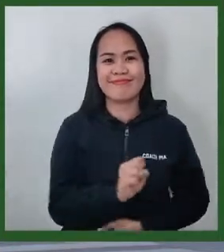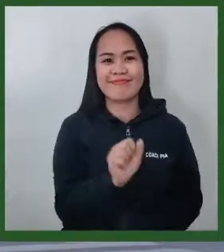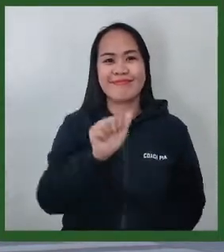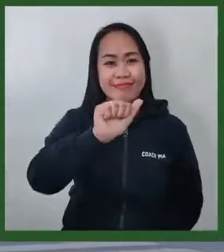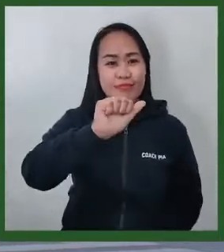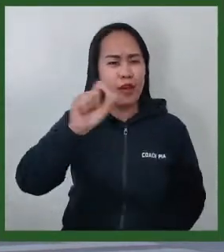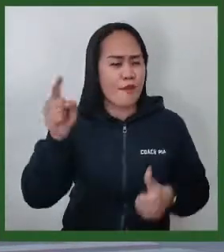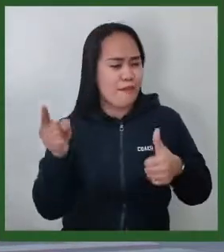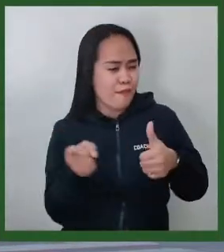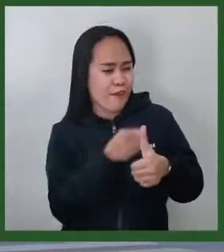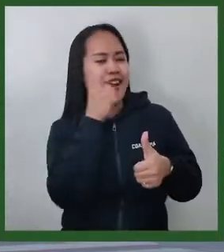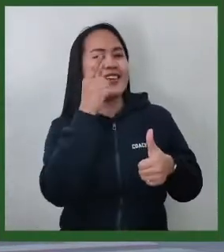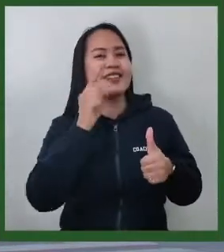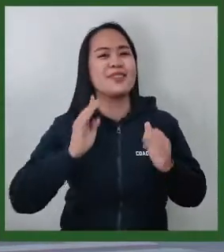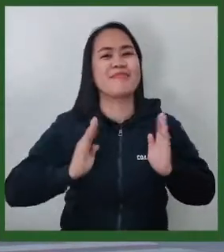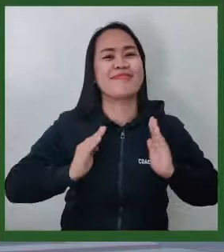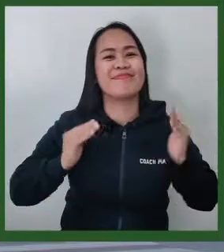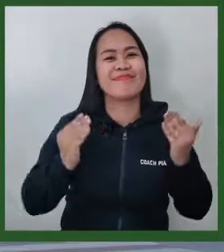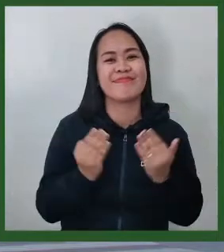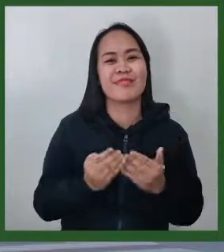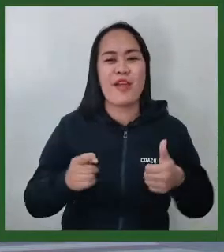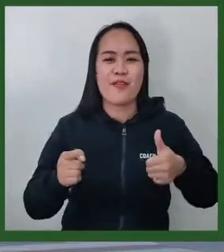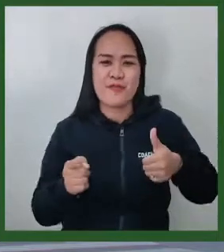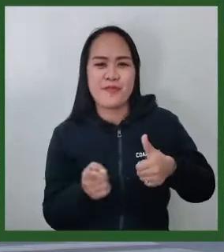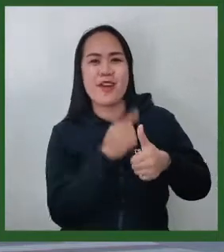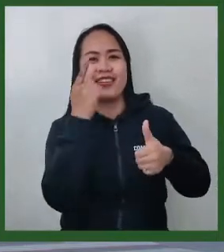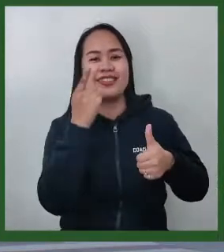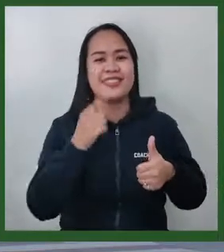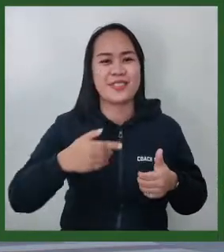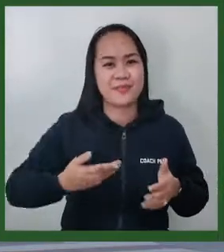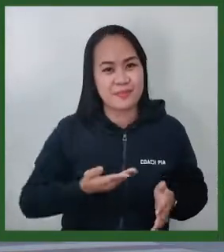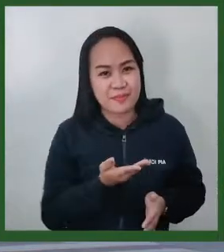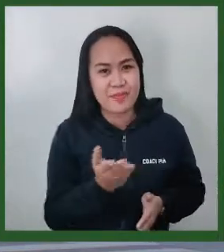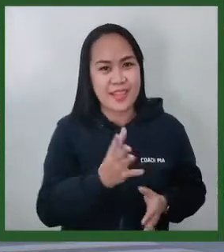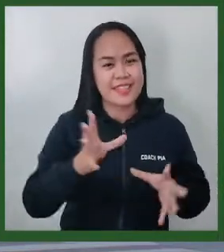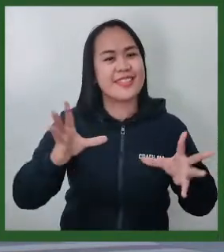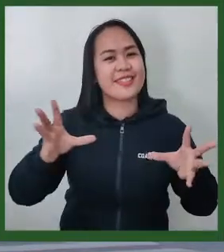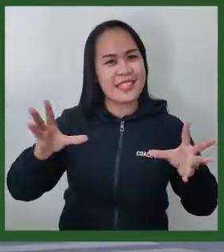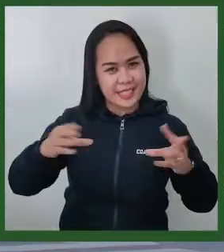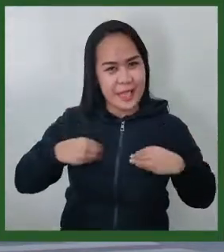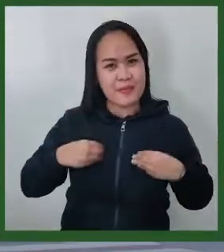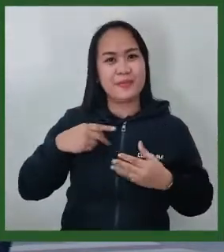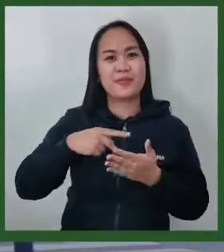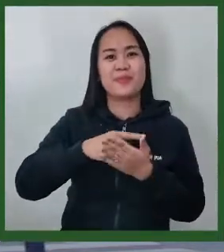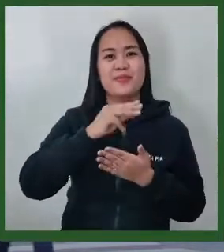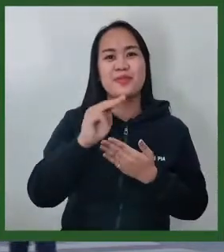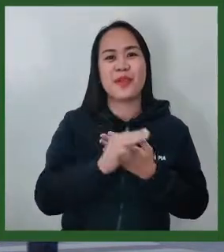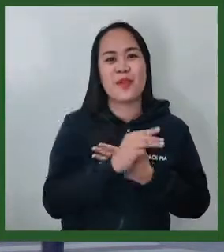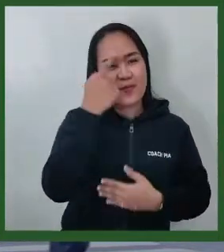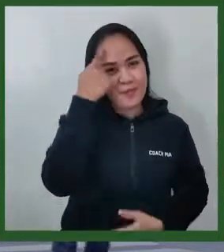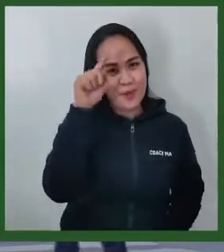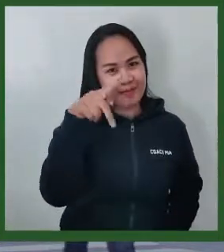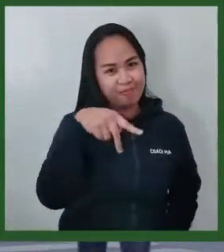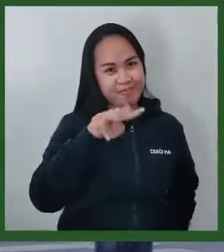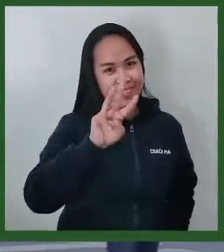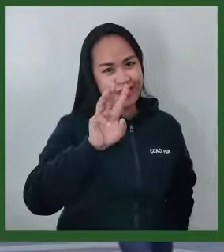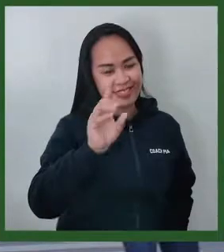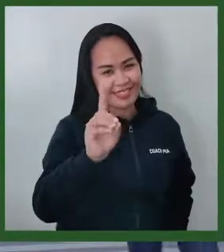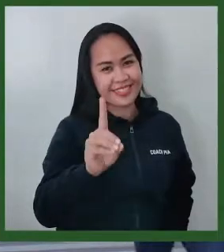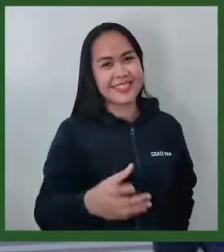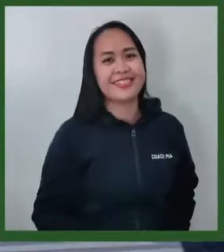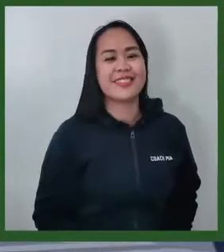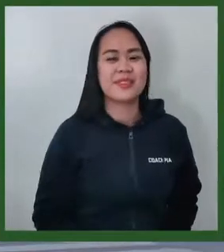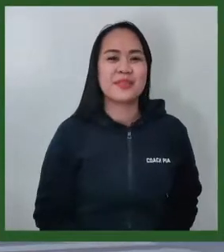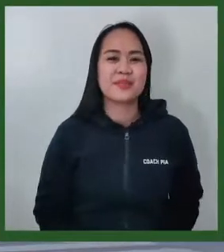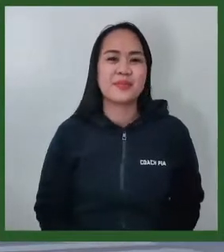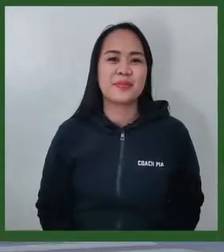barangay as well as the first in Pasig City na mag-adapt ng ganitong programa para po sa ating mga